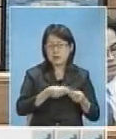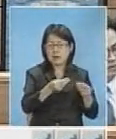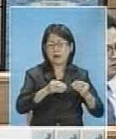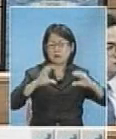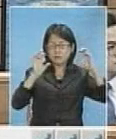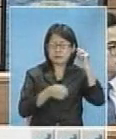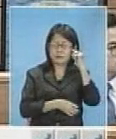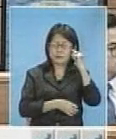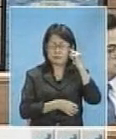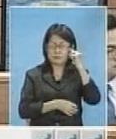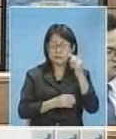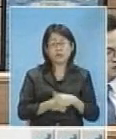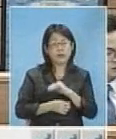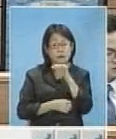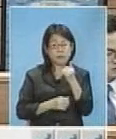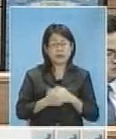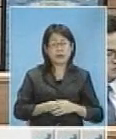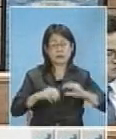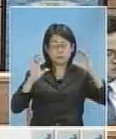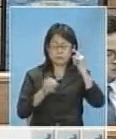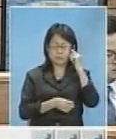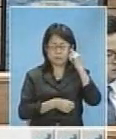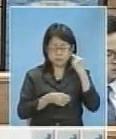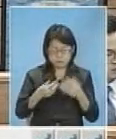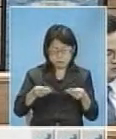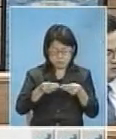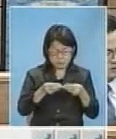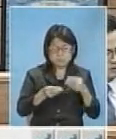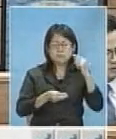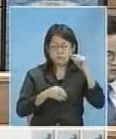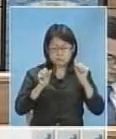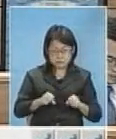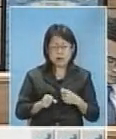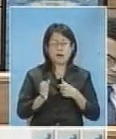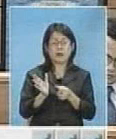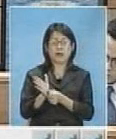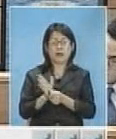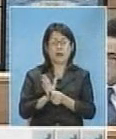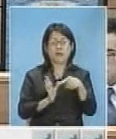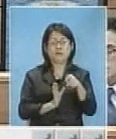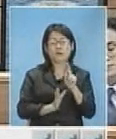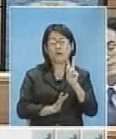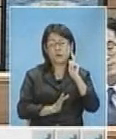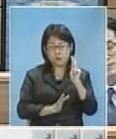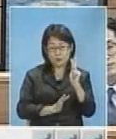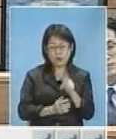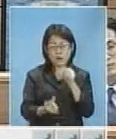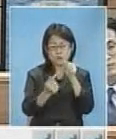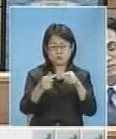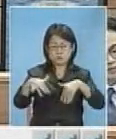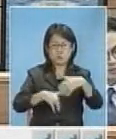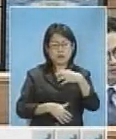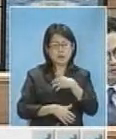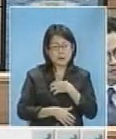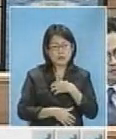วนเผื่อที่รัฐบาลจะพร้อมที่จะแก้ไขพระราชกำหนดให้ตอบโจทย์ความต้องการของพี่น้องประชาชนและ